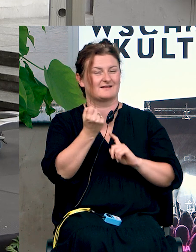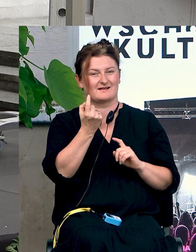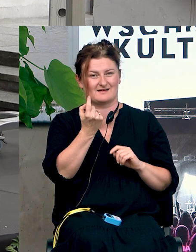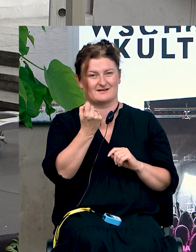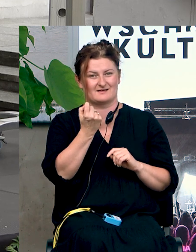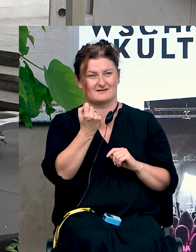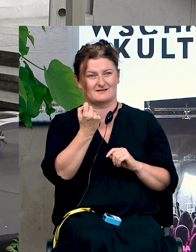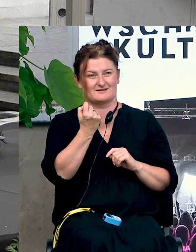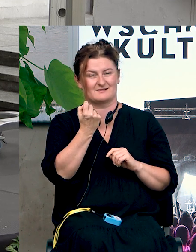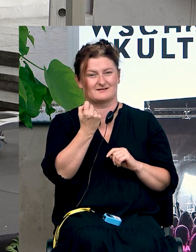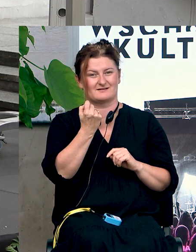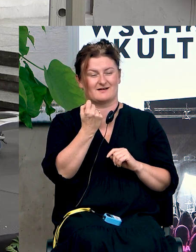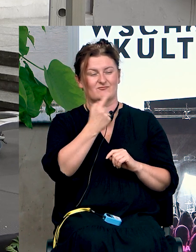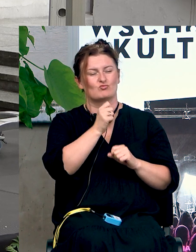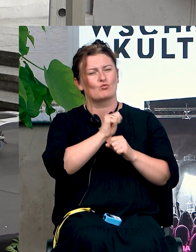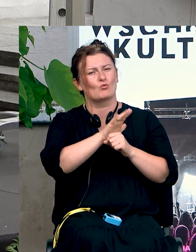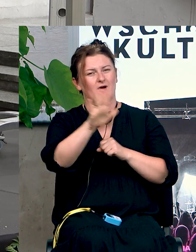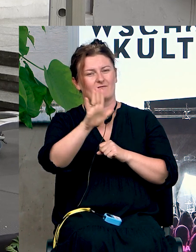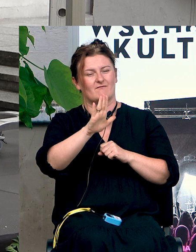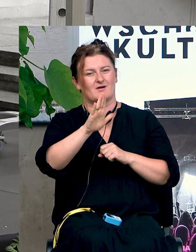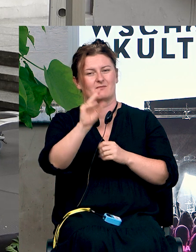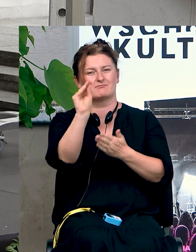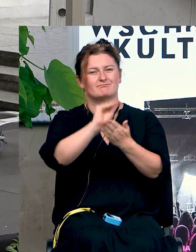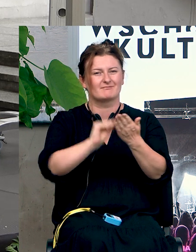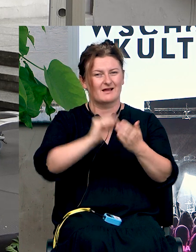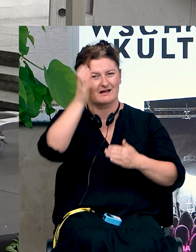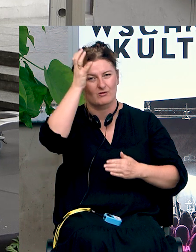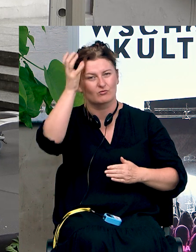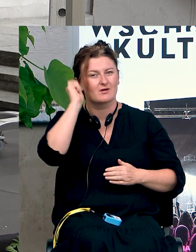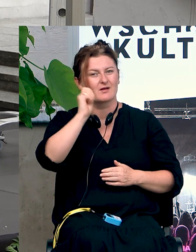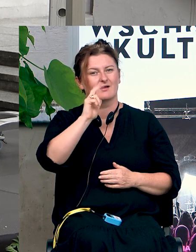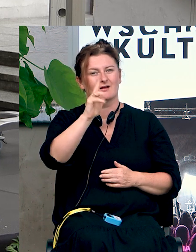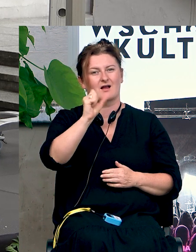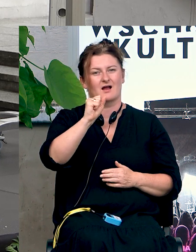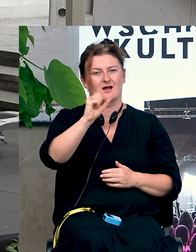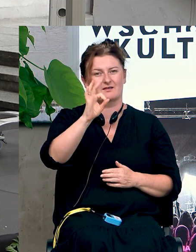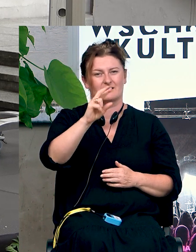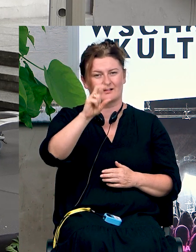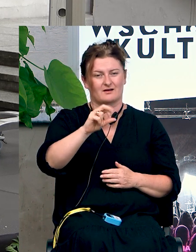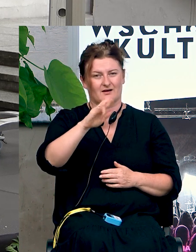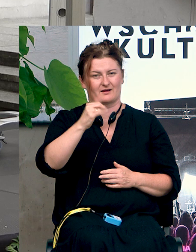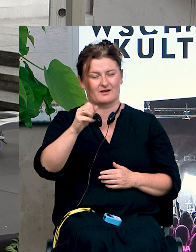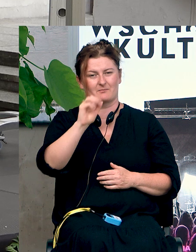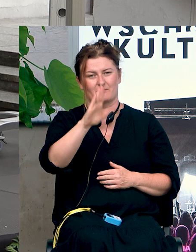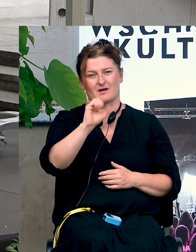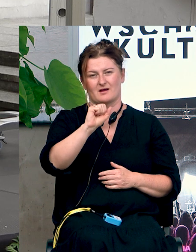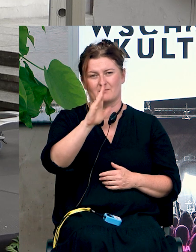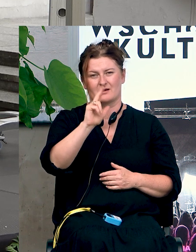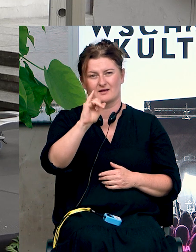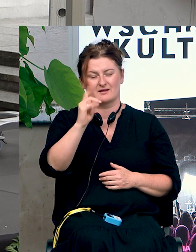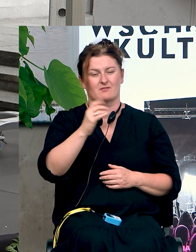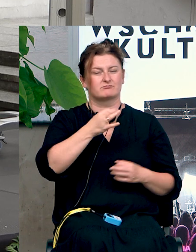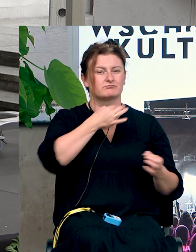chwilę z wybitną pisarką ukraińską Kateryną Babkiną, którą będzie